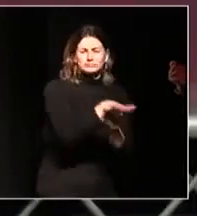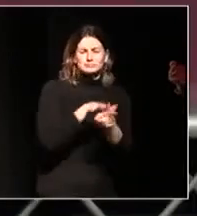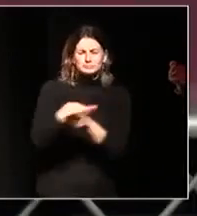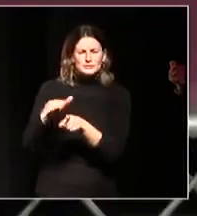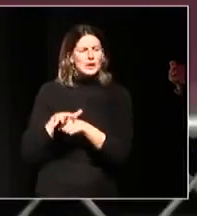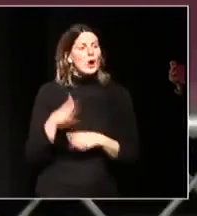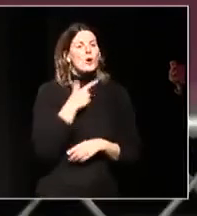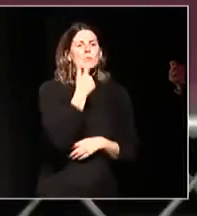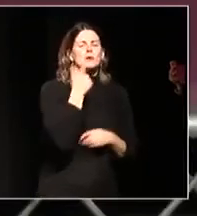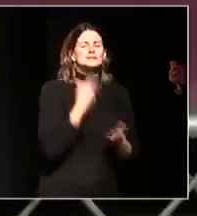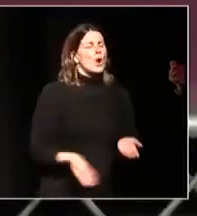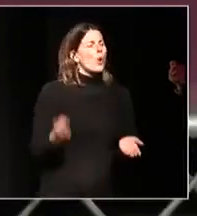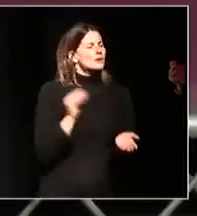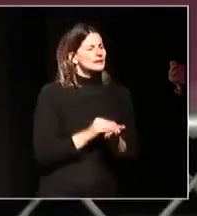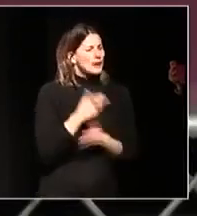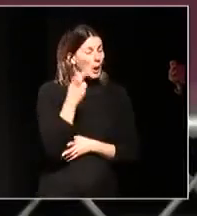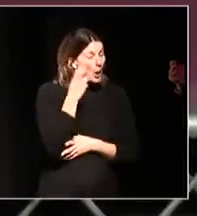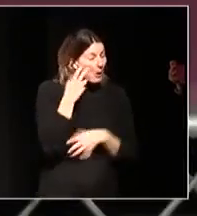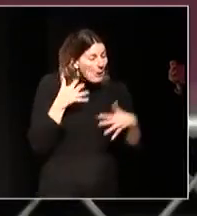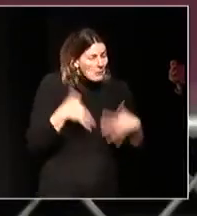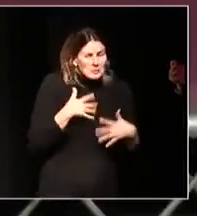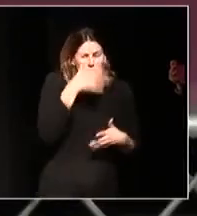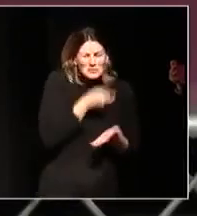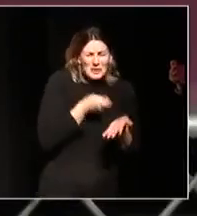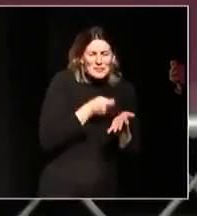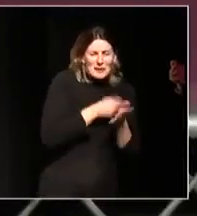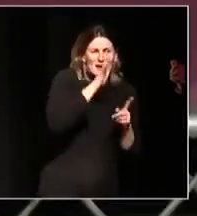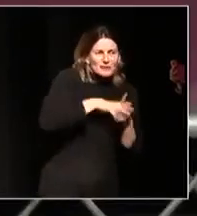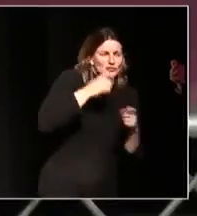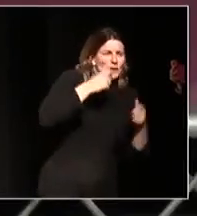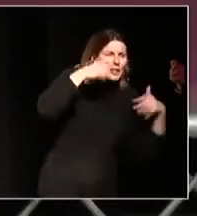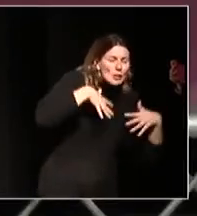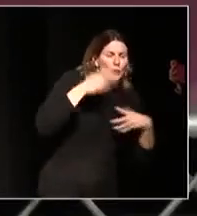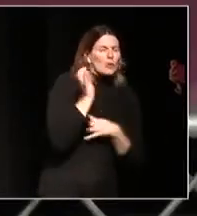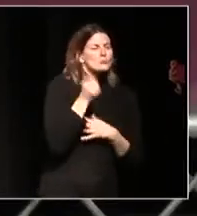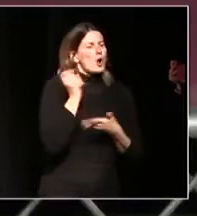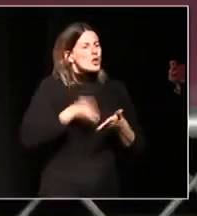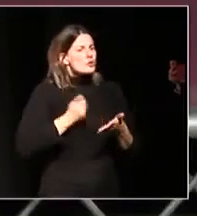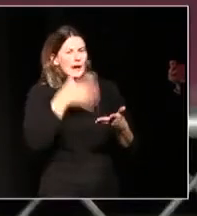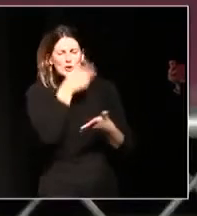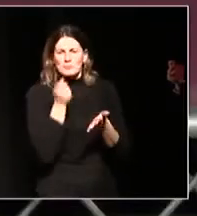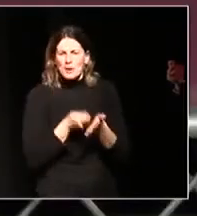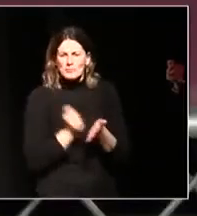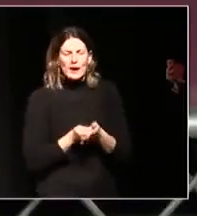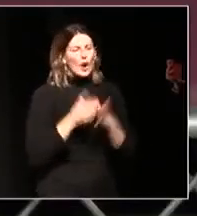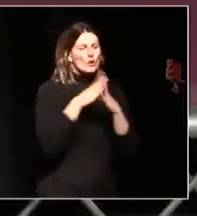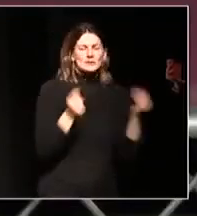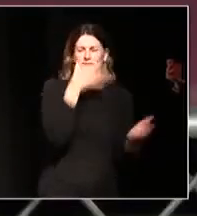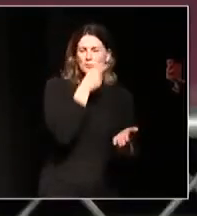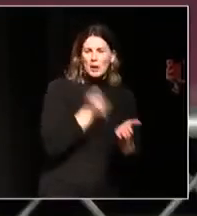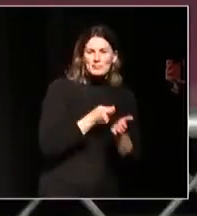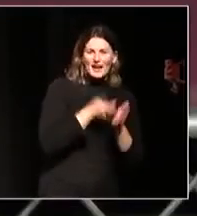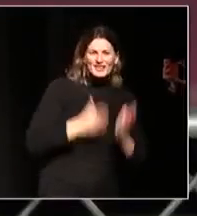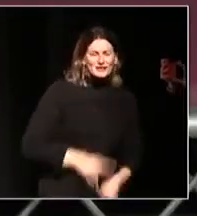tingui mai més por de no poder pagar el rebut de la seva llum, de no poder pagar el lloguer, de no poder pagar la universitat dels